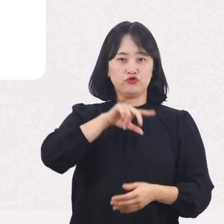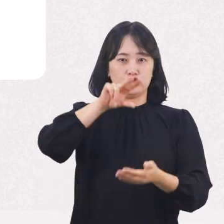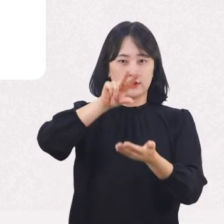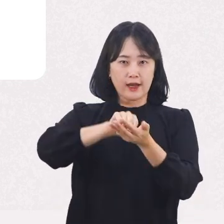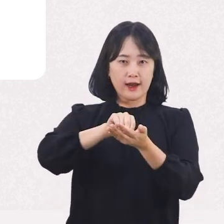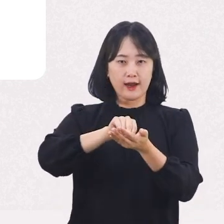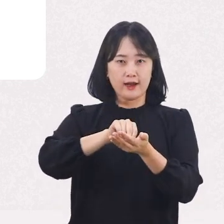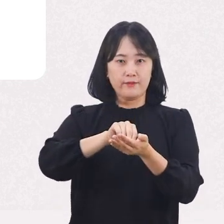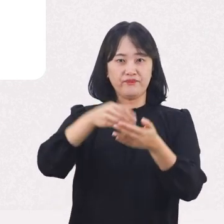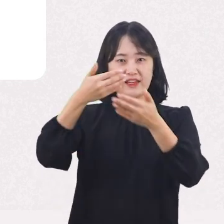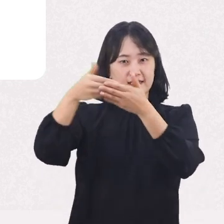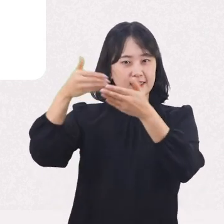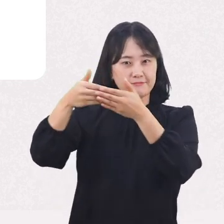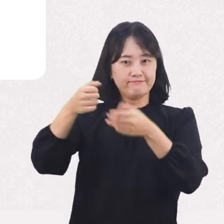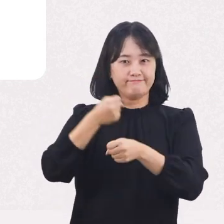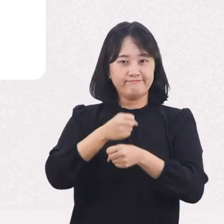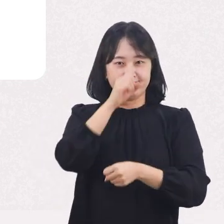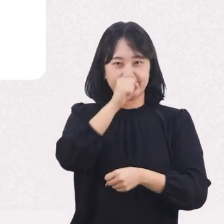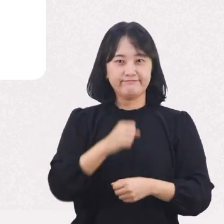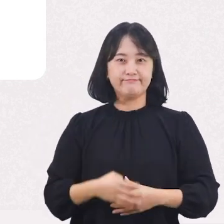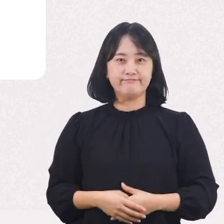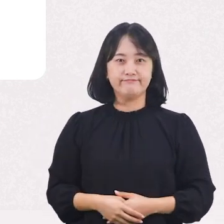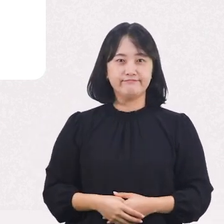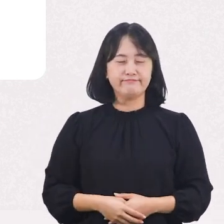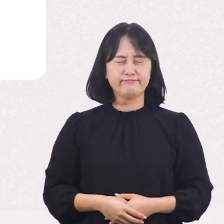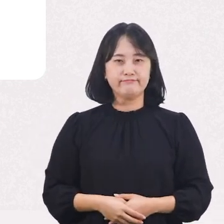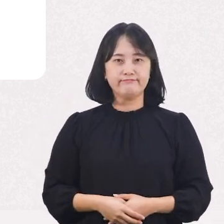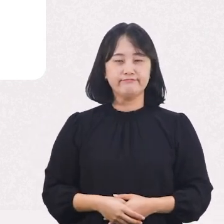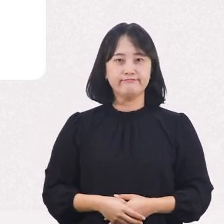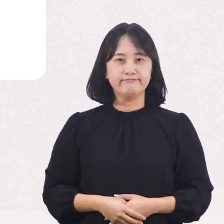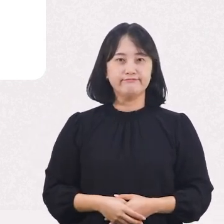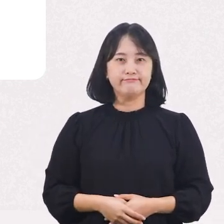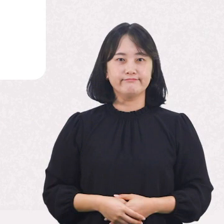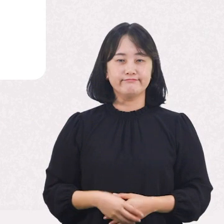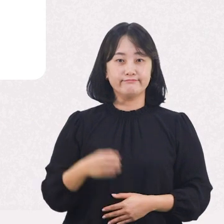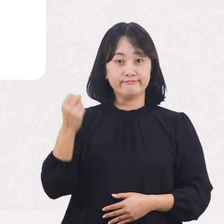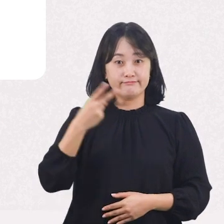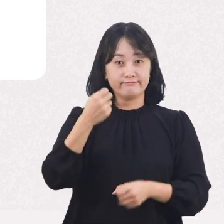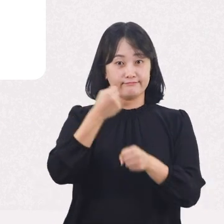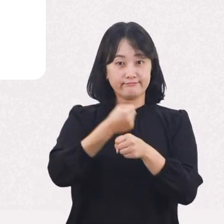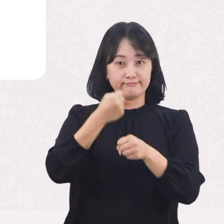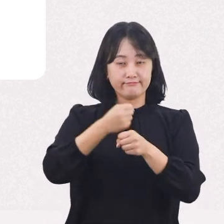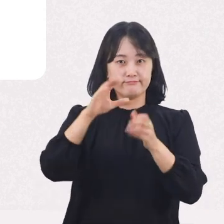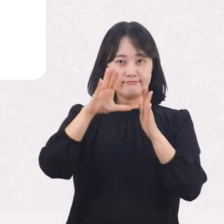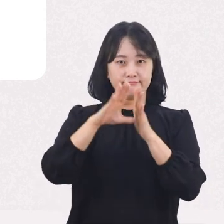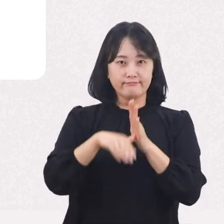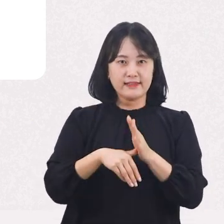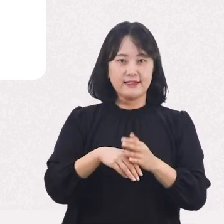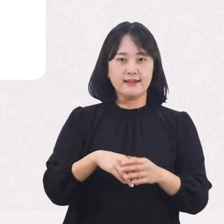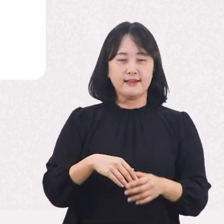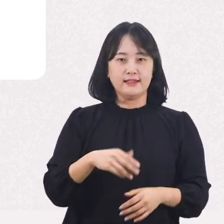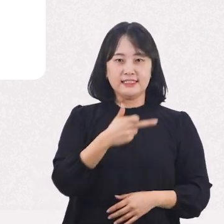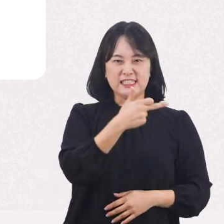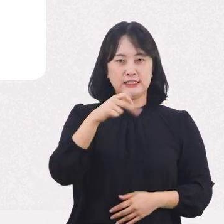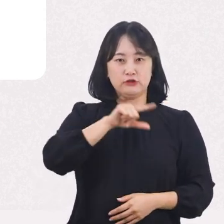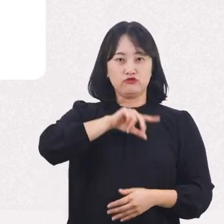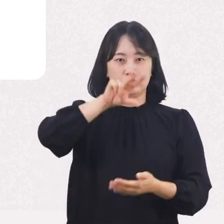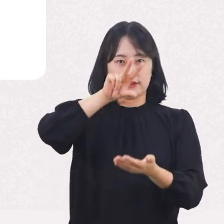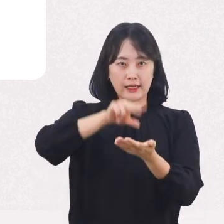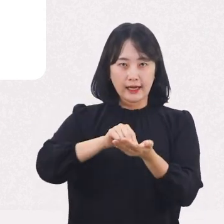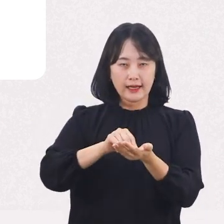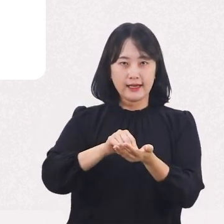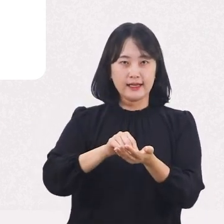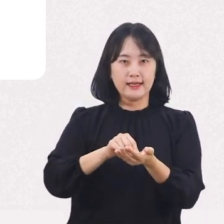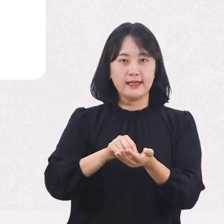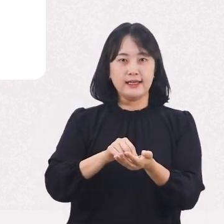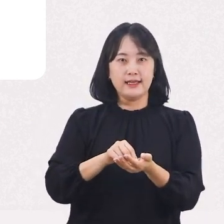마인드맵을 작성하면 좋습니다. 교육과정 재구성할 때는 단원에 해당하는 큰 주제와 각 차시에